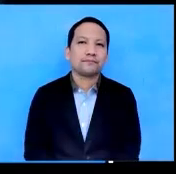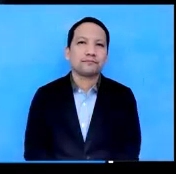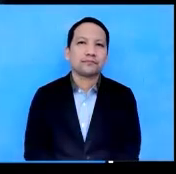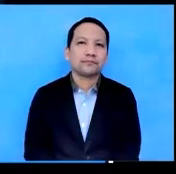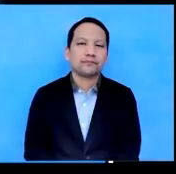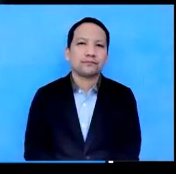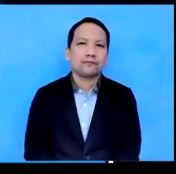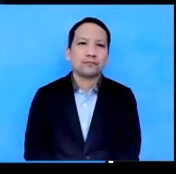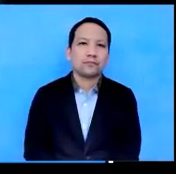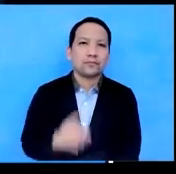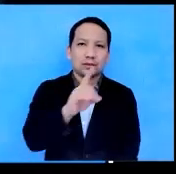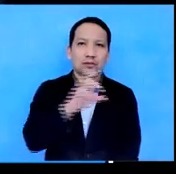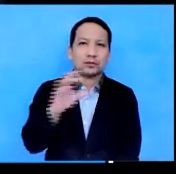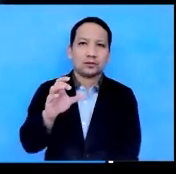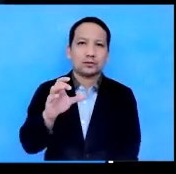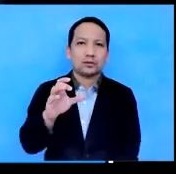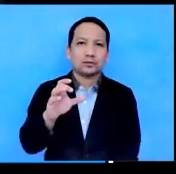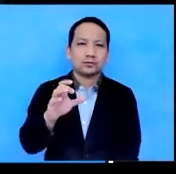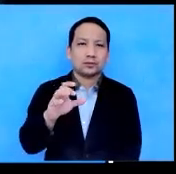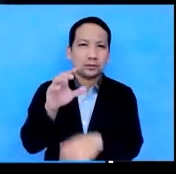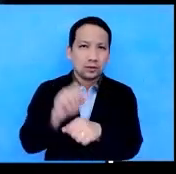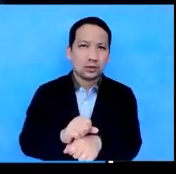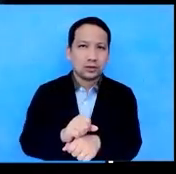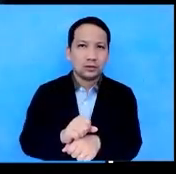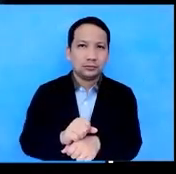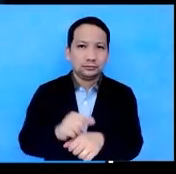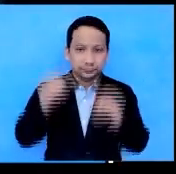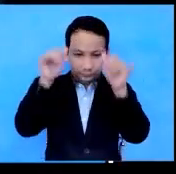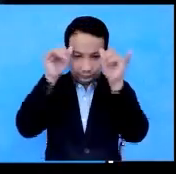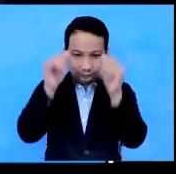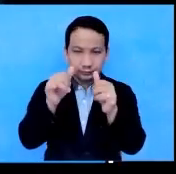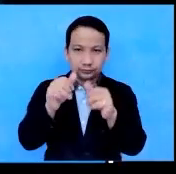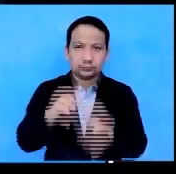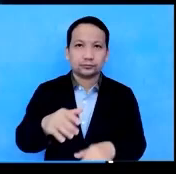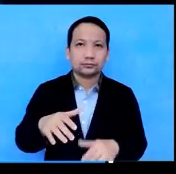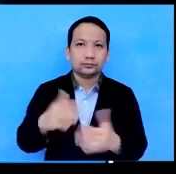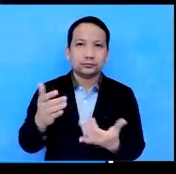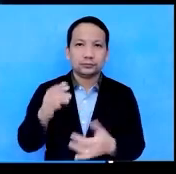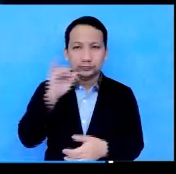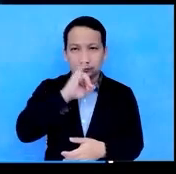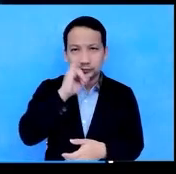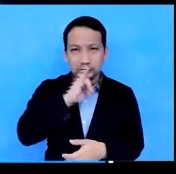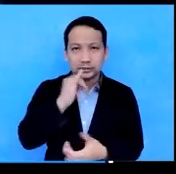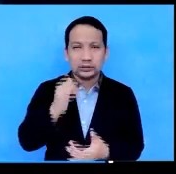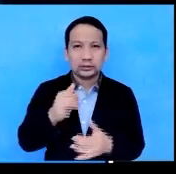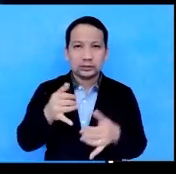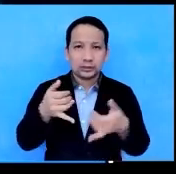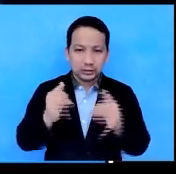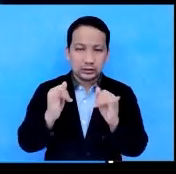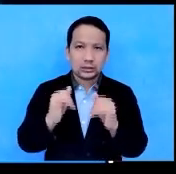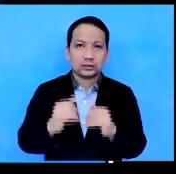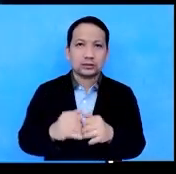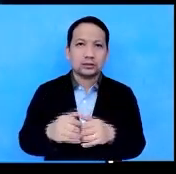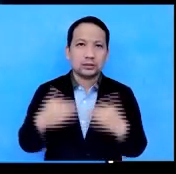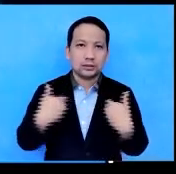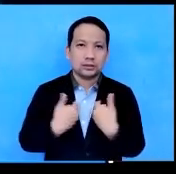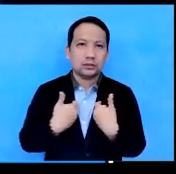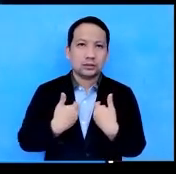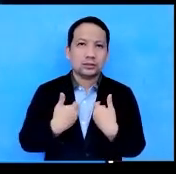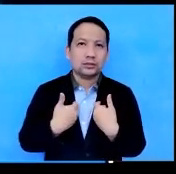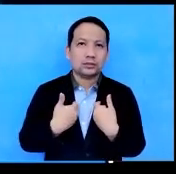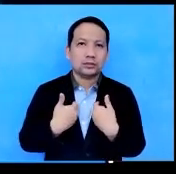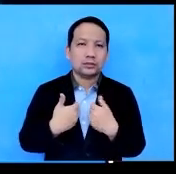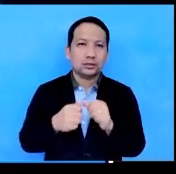higit 100 taong tradisyon ang pasungay ng calabao sa ilo-ilo pero mariin pa ring kinukondena ng animal rights advocates ang